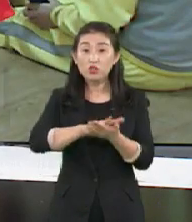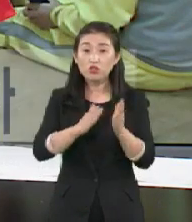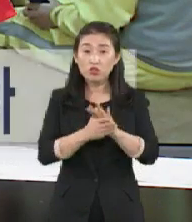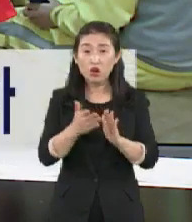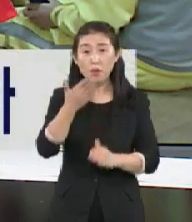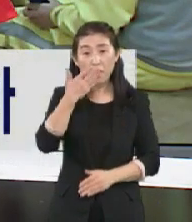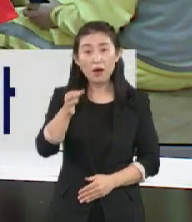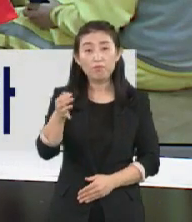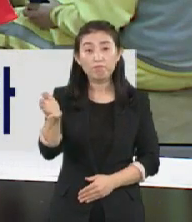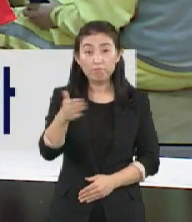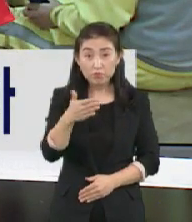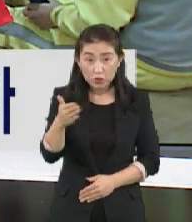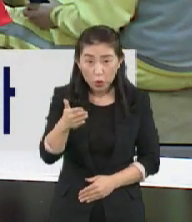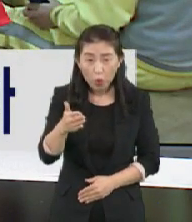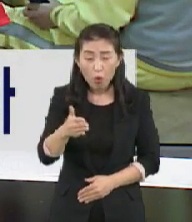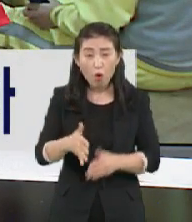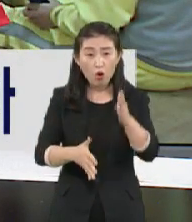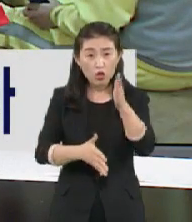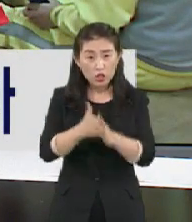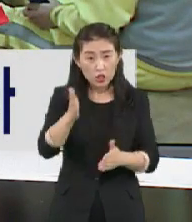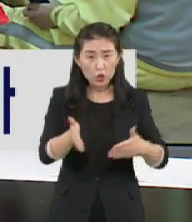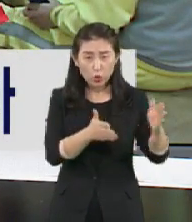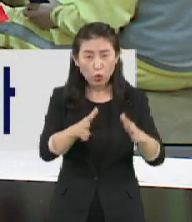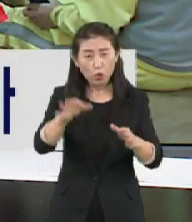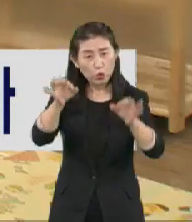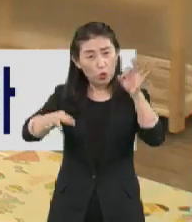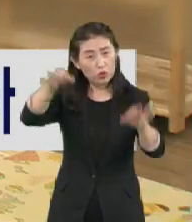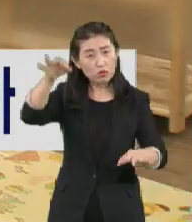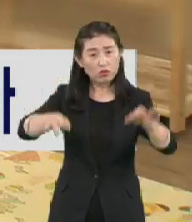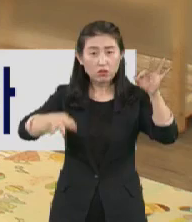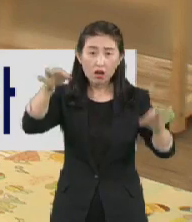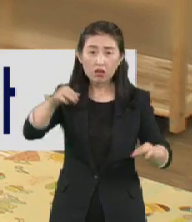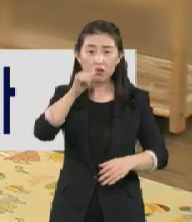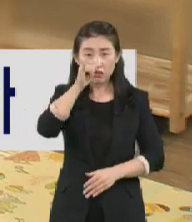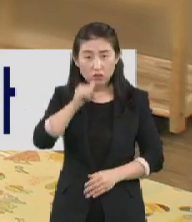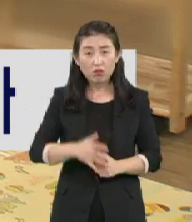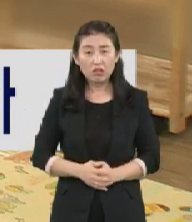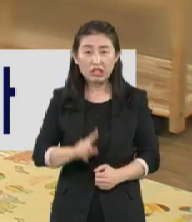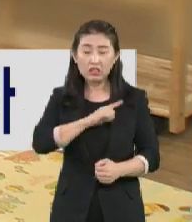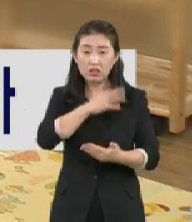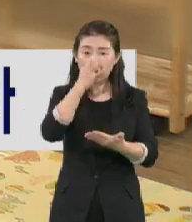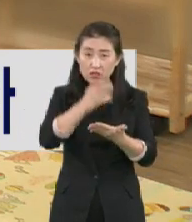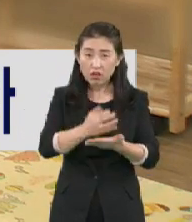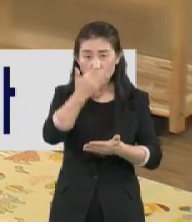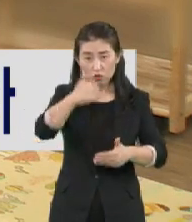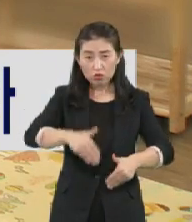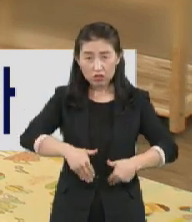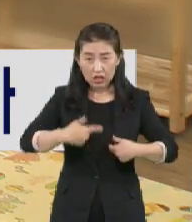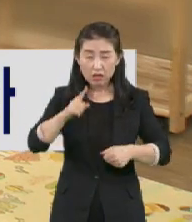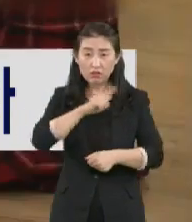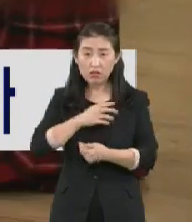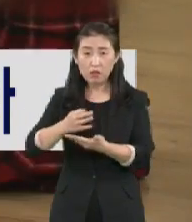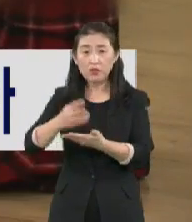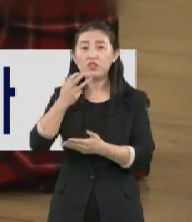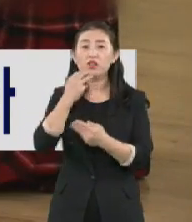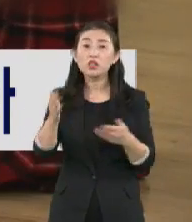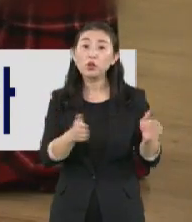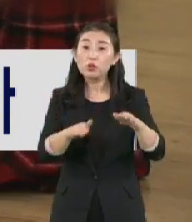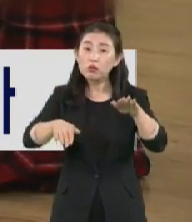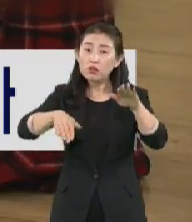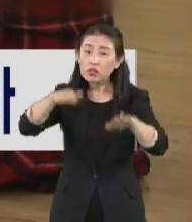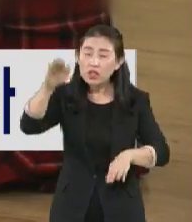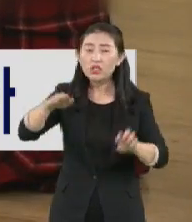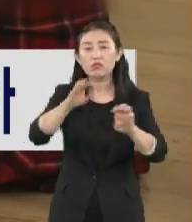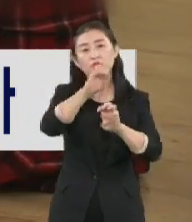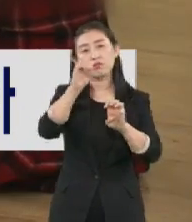전면 시행 중인 유치원 무상급식 단가가 시도별로 큰 차이를 보이는 가운데 최하위권 인 충 담과 경기도는